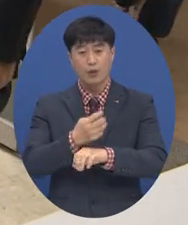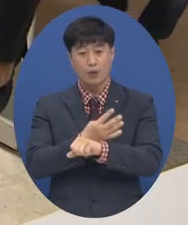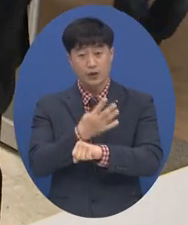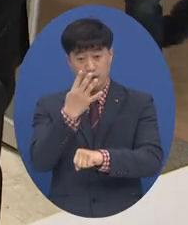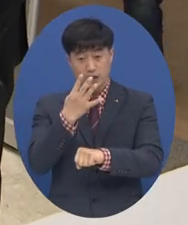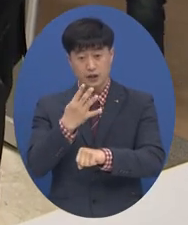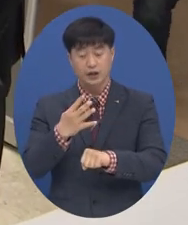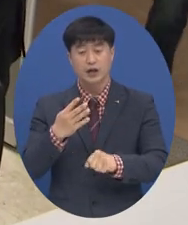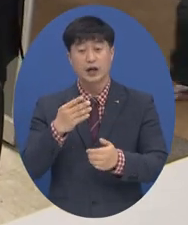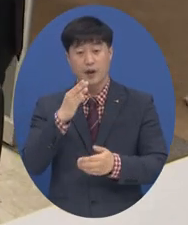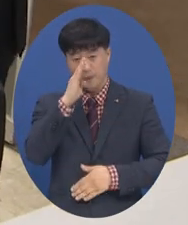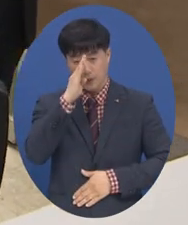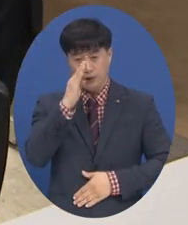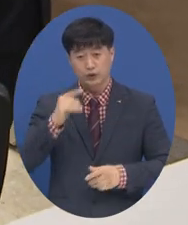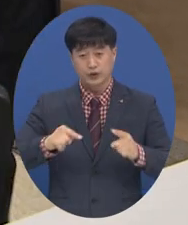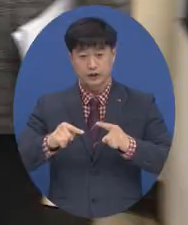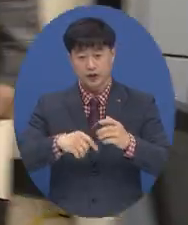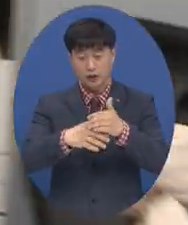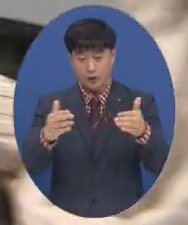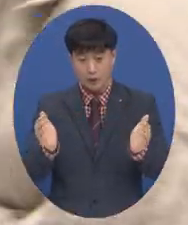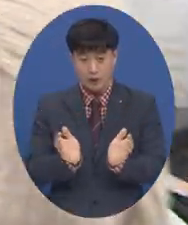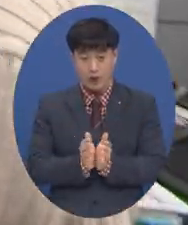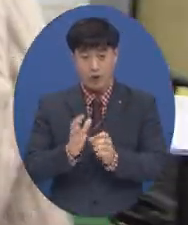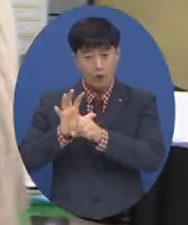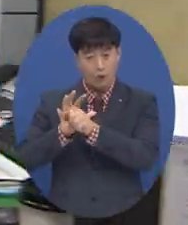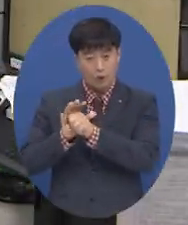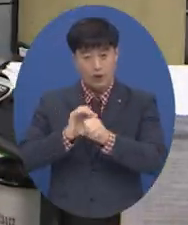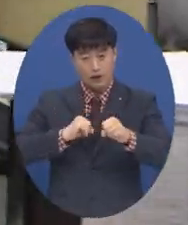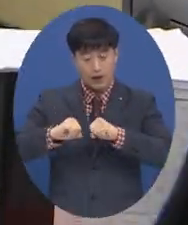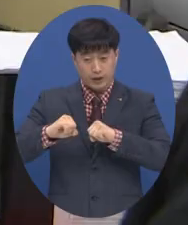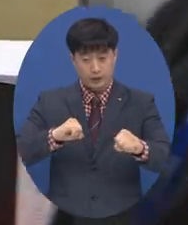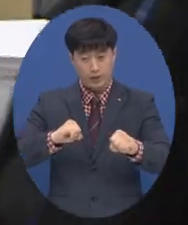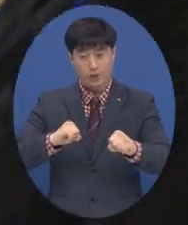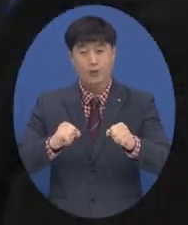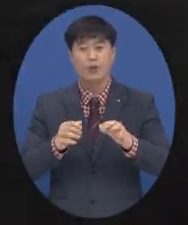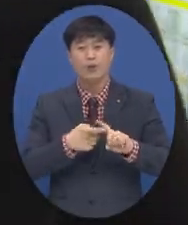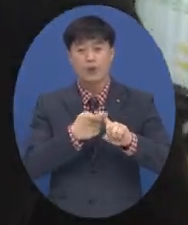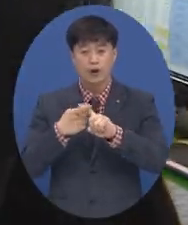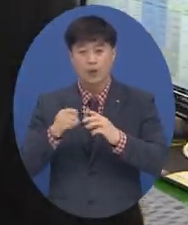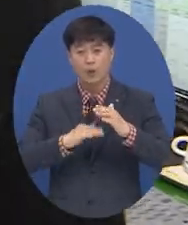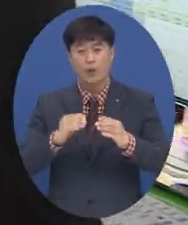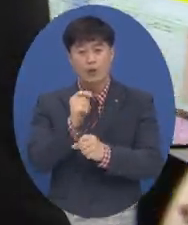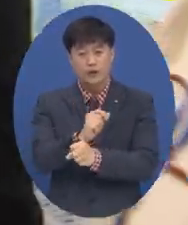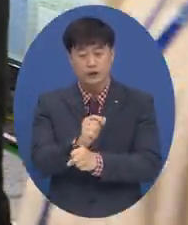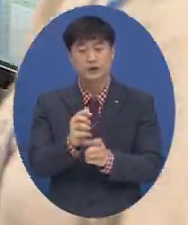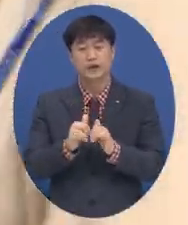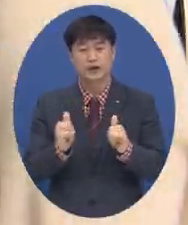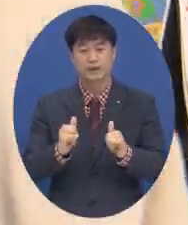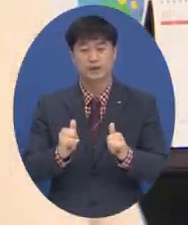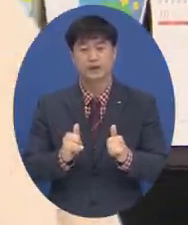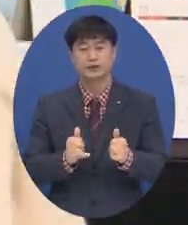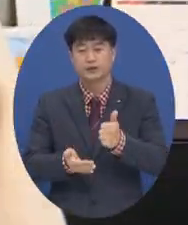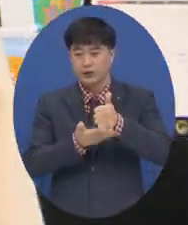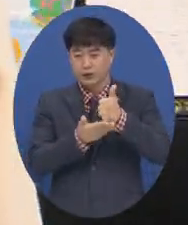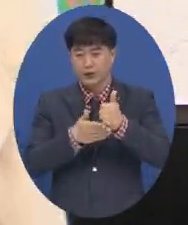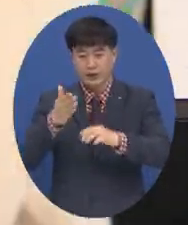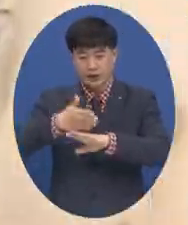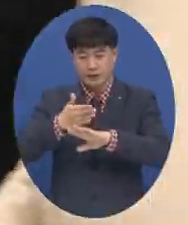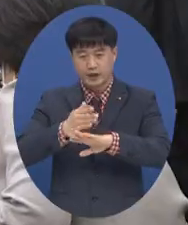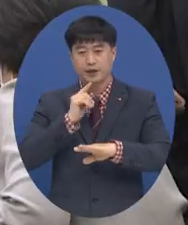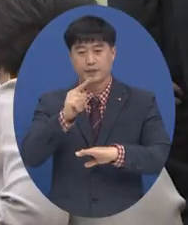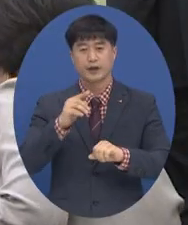4시 질병정책과 등 코로나19 대응에 힘쓰는 관련 공무원들을 만나 격려하며 감사 인사를 전하는